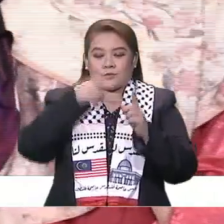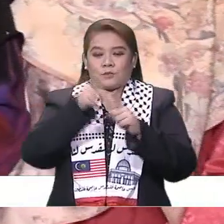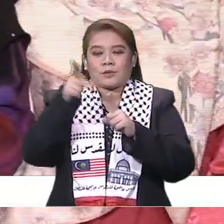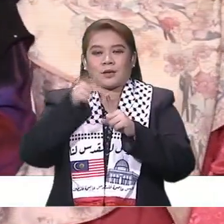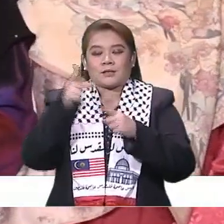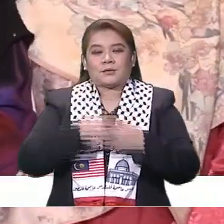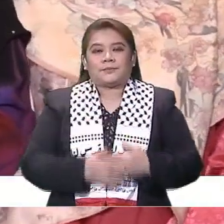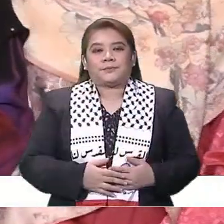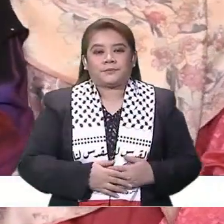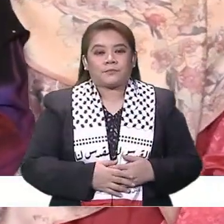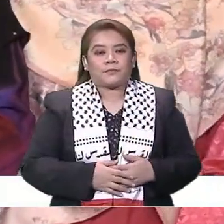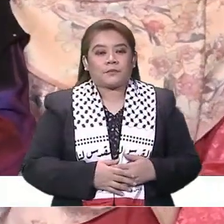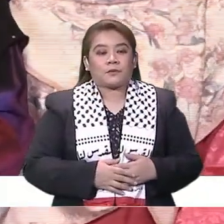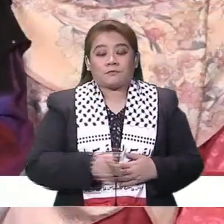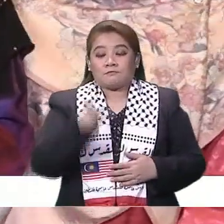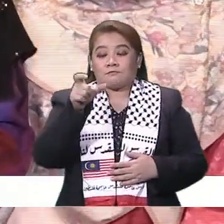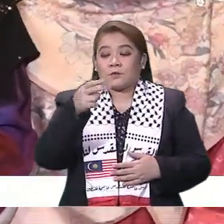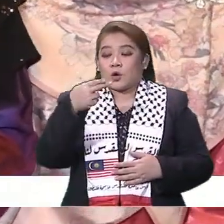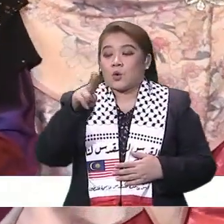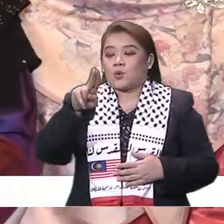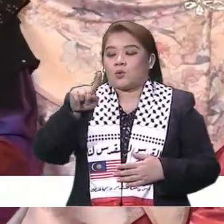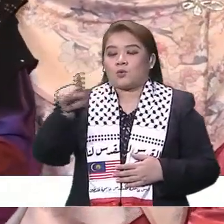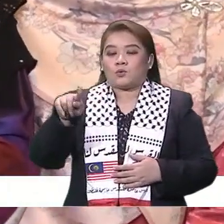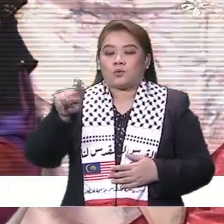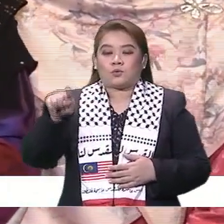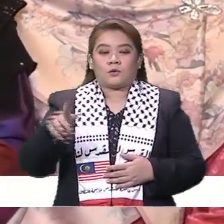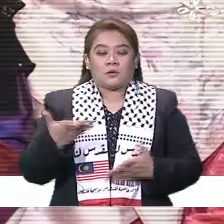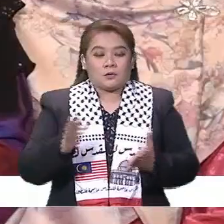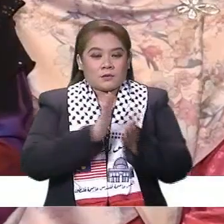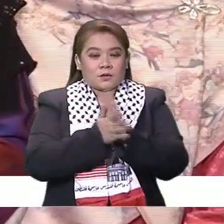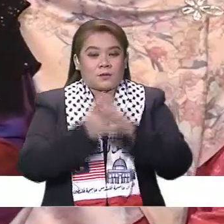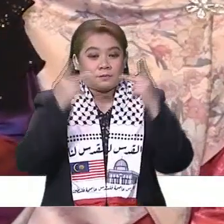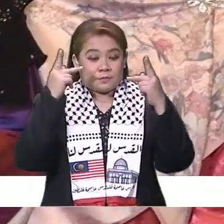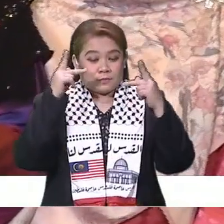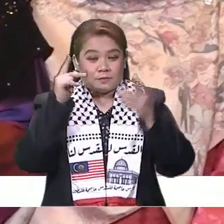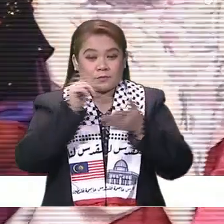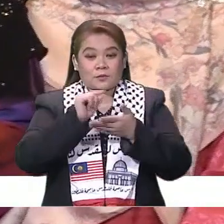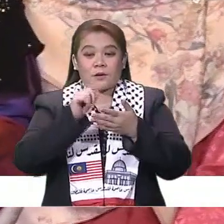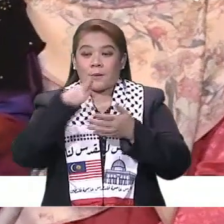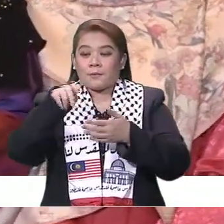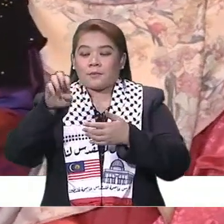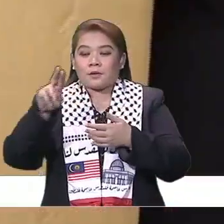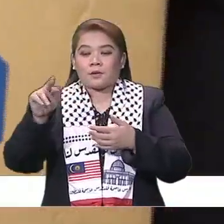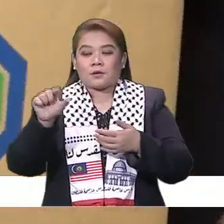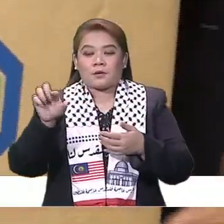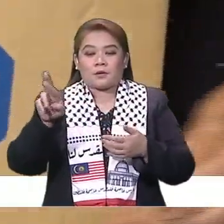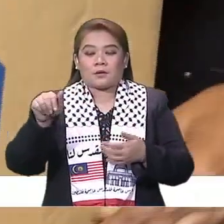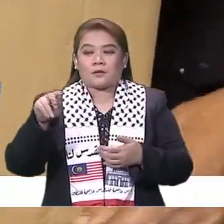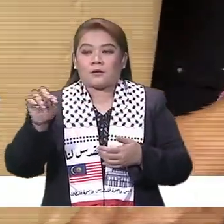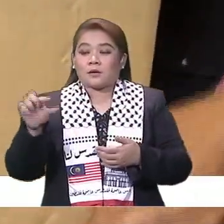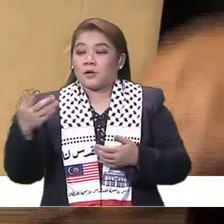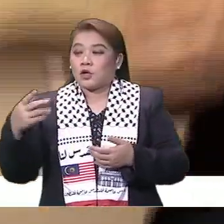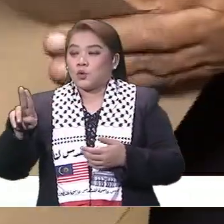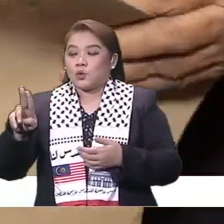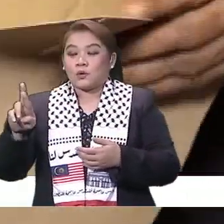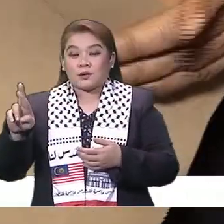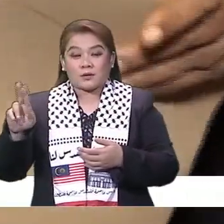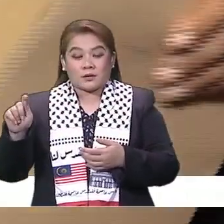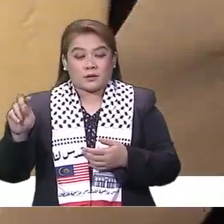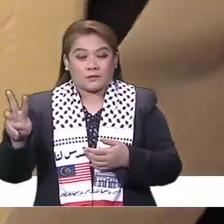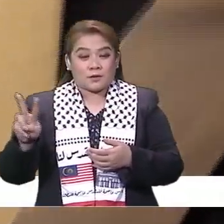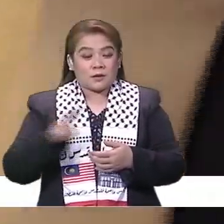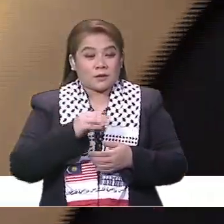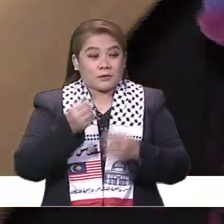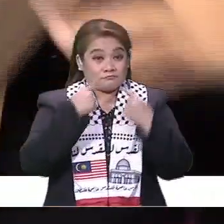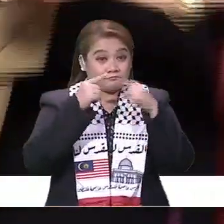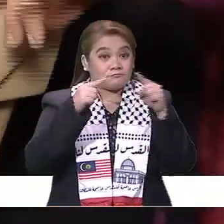Pinang. Hus sebelum ini pernah bertugas sebagai pengarang majalah URTV di Utusan Karya Sindiran Berhad dan turut